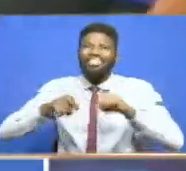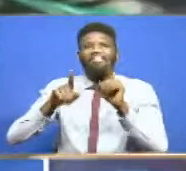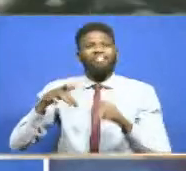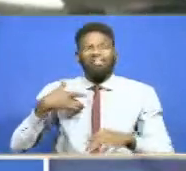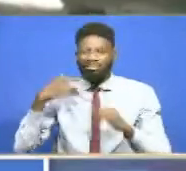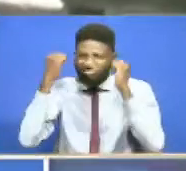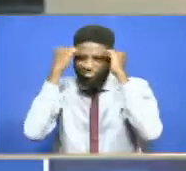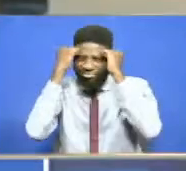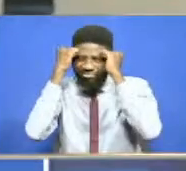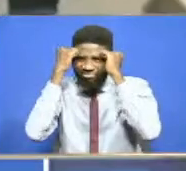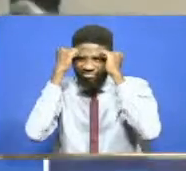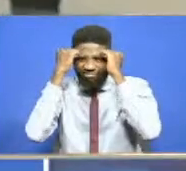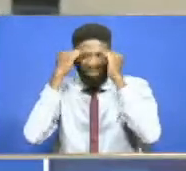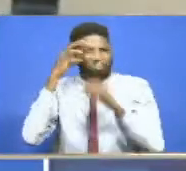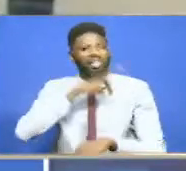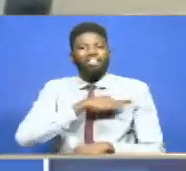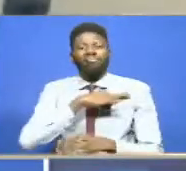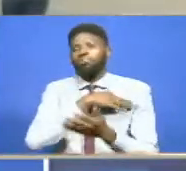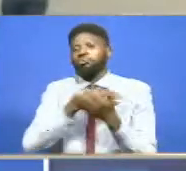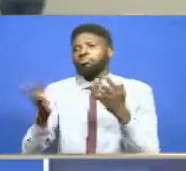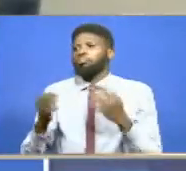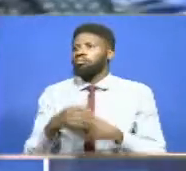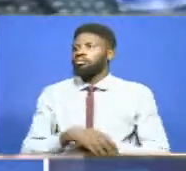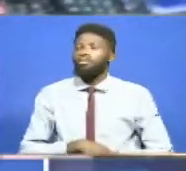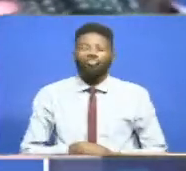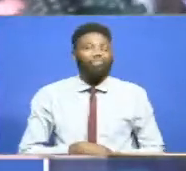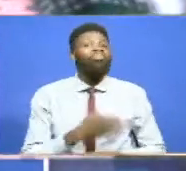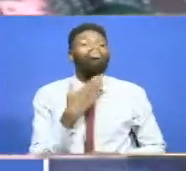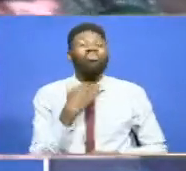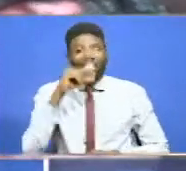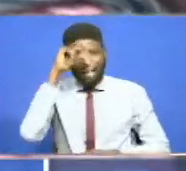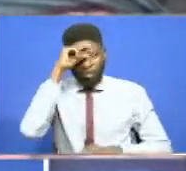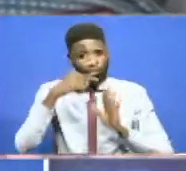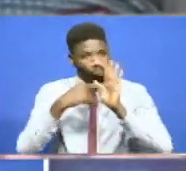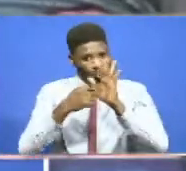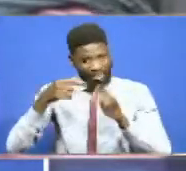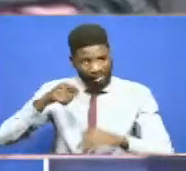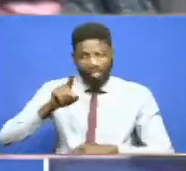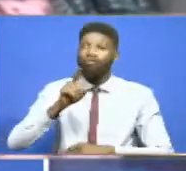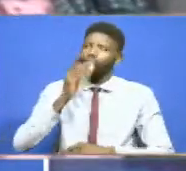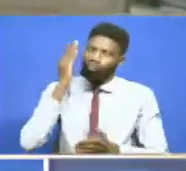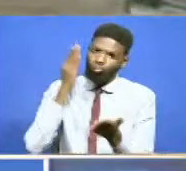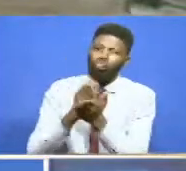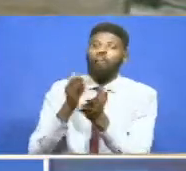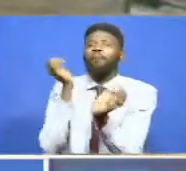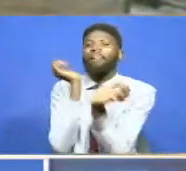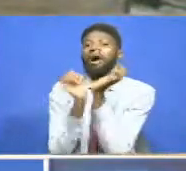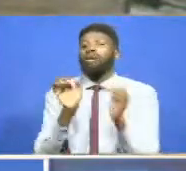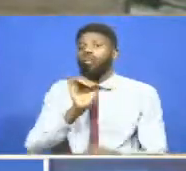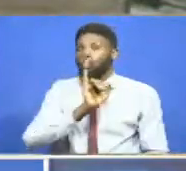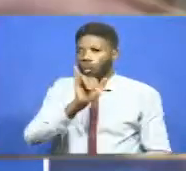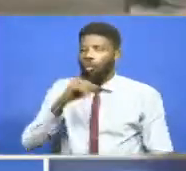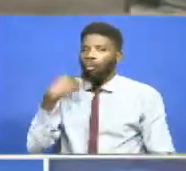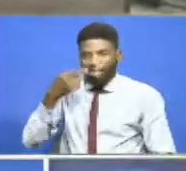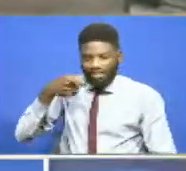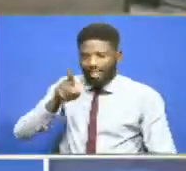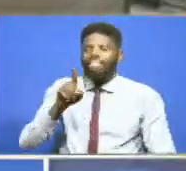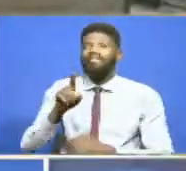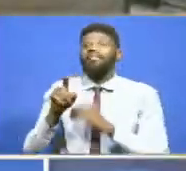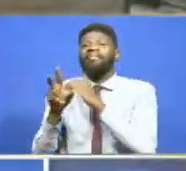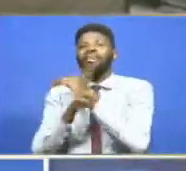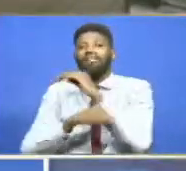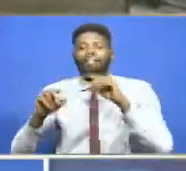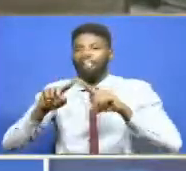masomo ambayo amefanya. Wanataka serikali ionyeshe kwamba inawakabili wale wanaofanya udanganyifu. Sababu mtoto angepata leakage